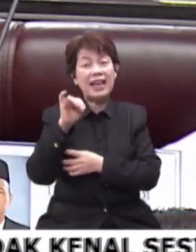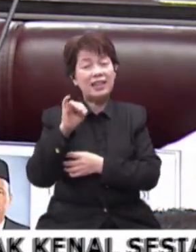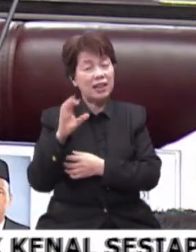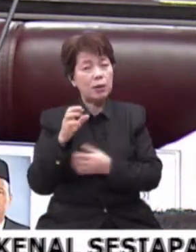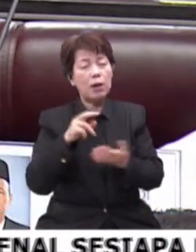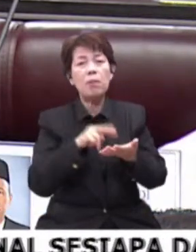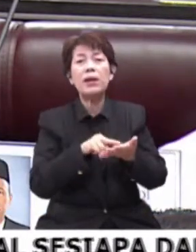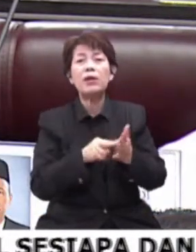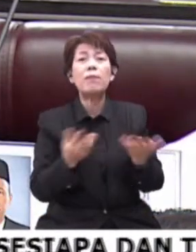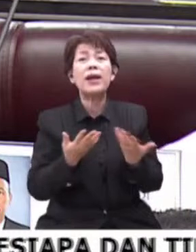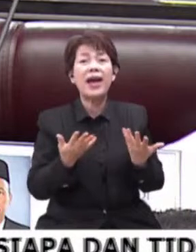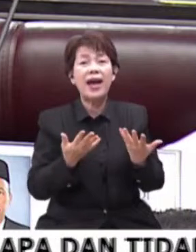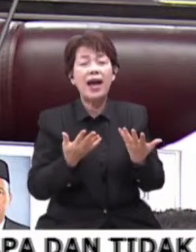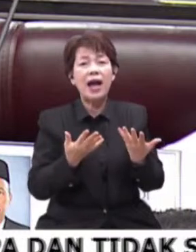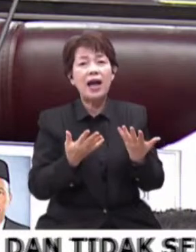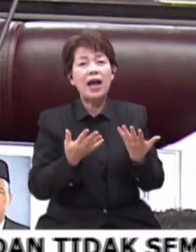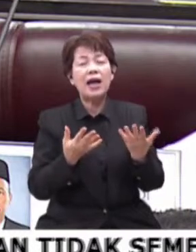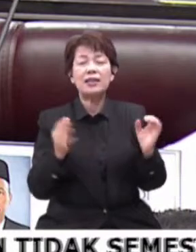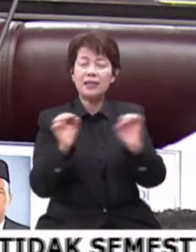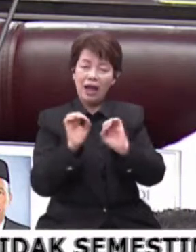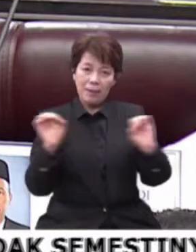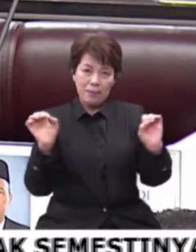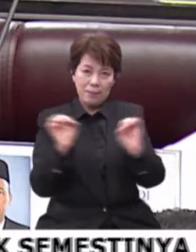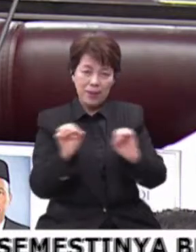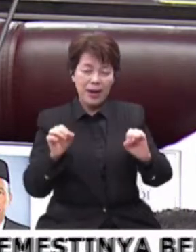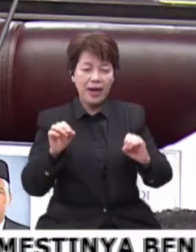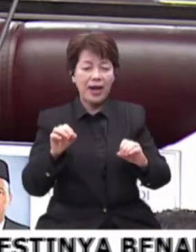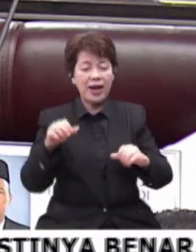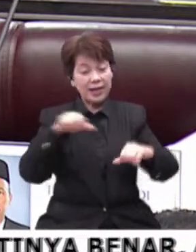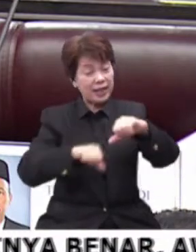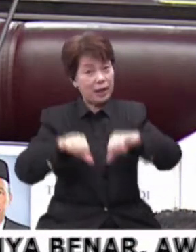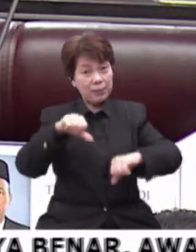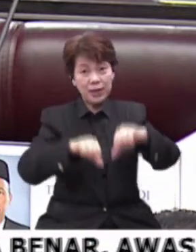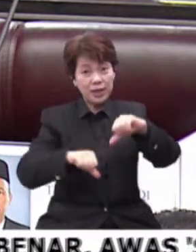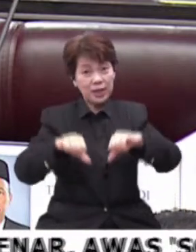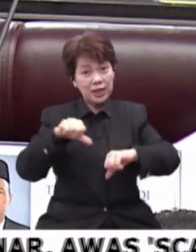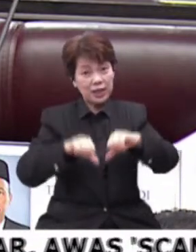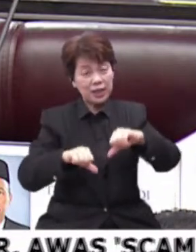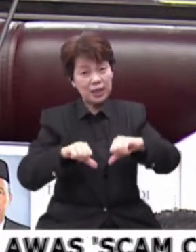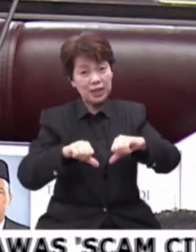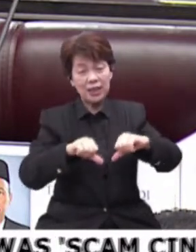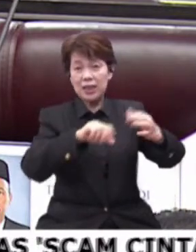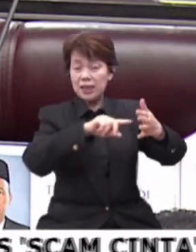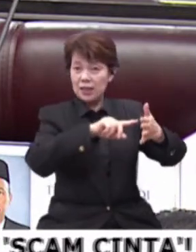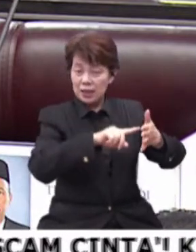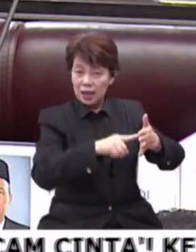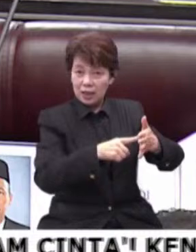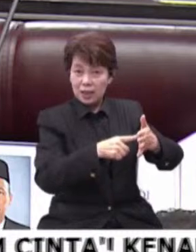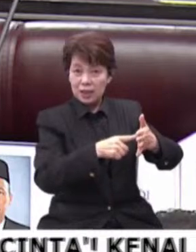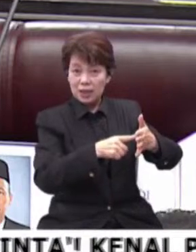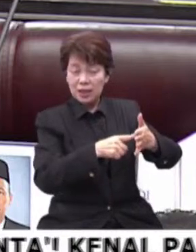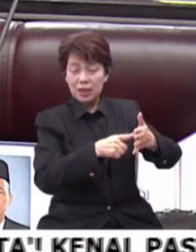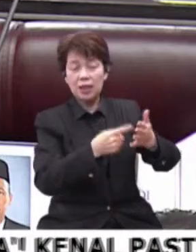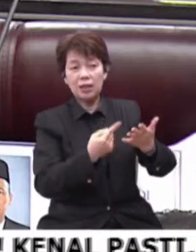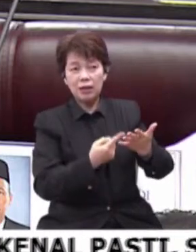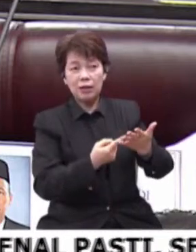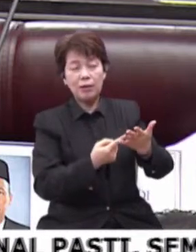tapi apa yang dipahamkan lebih asas pertanyaan Ogan itu adalah